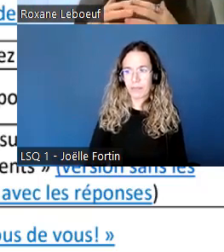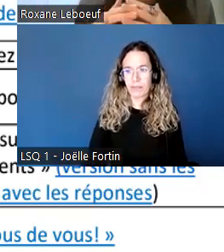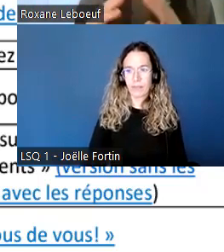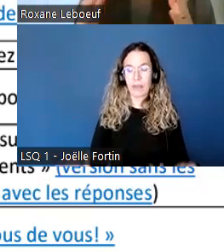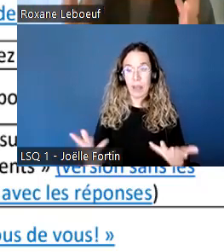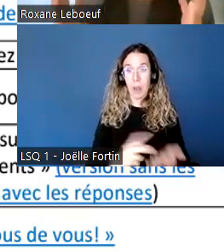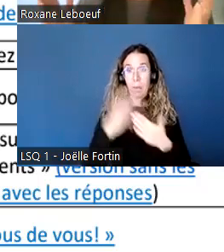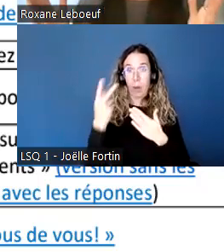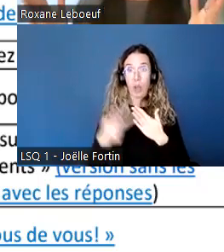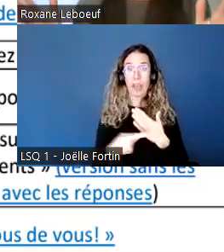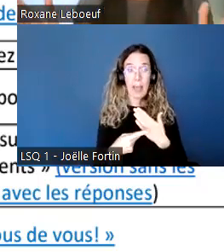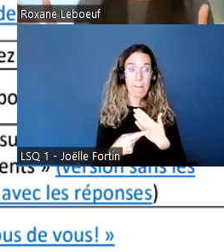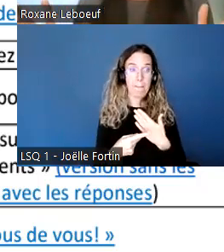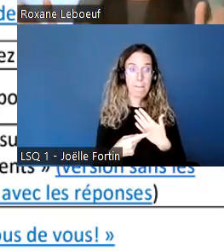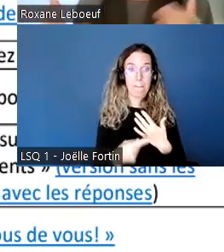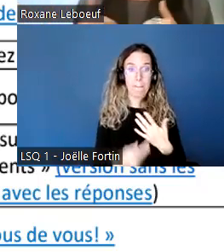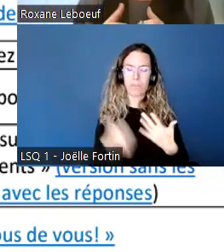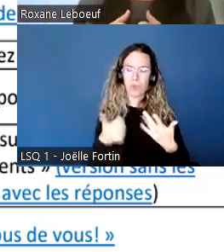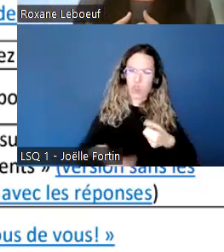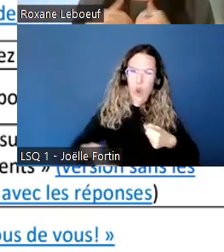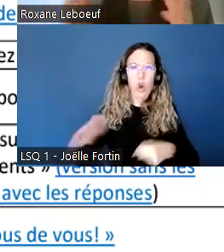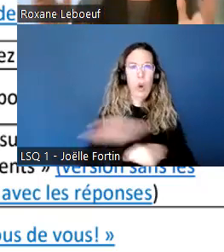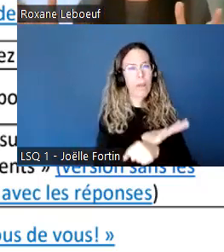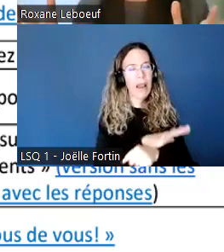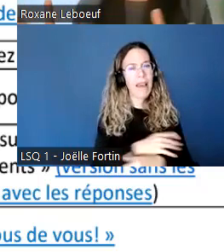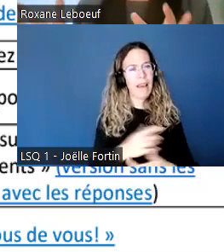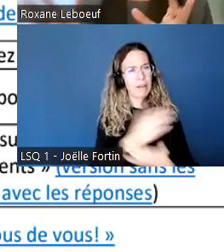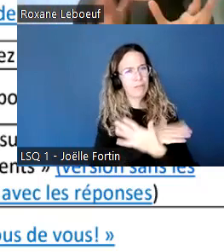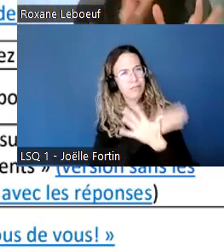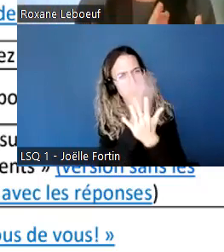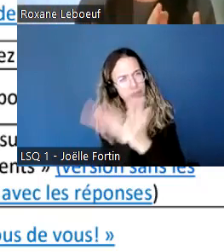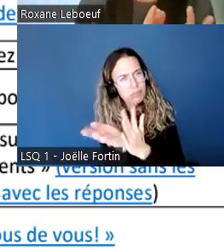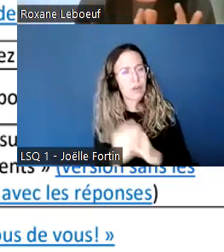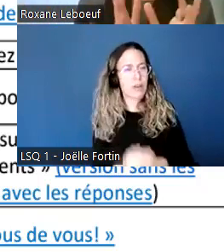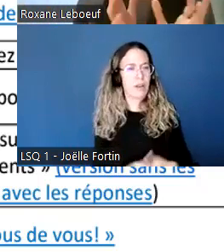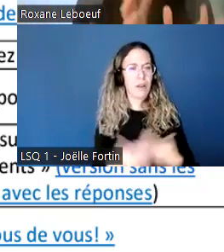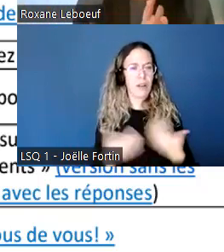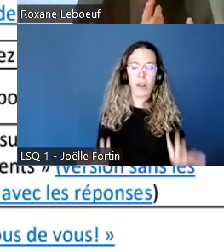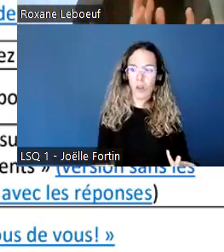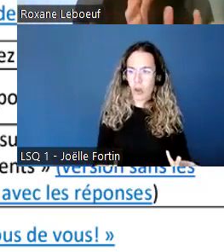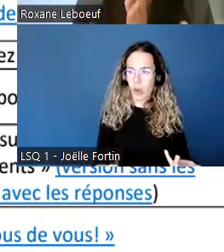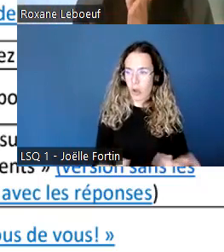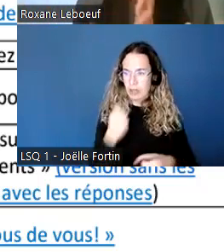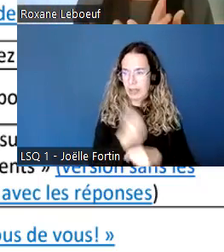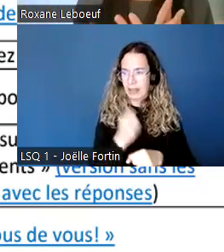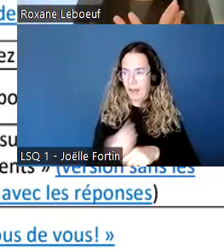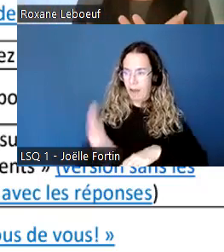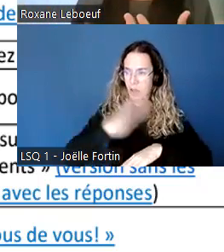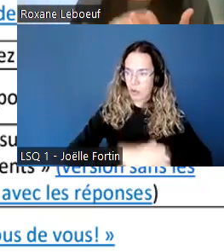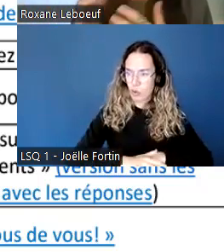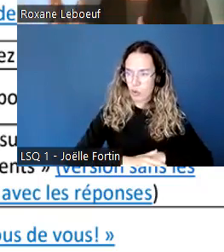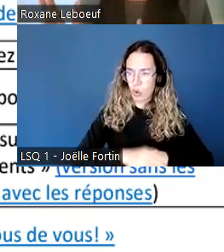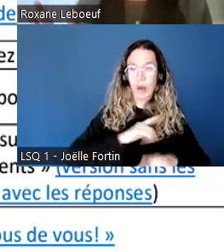programme qui se veut le plus complet possible, qui a vraiment une grande variété, qui va permettre à la fois de travailler sur lutter